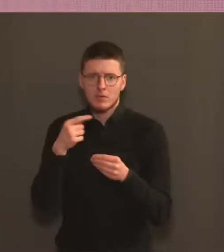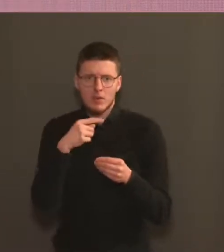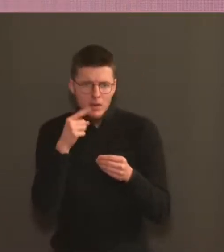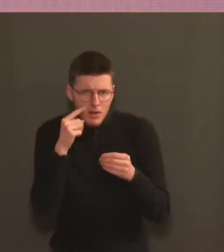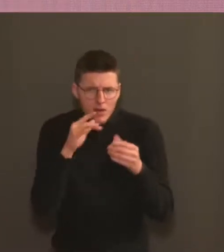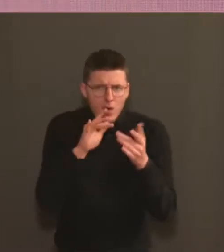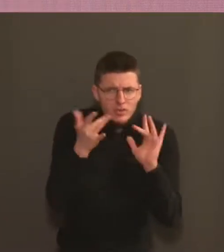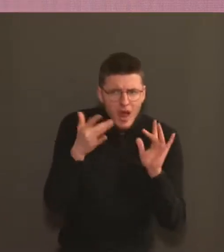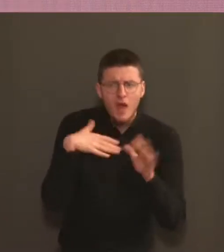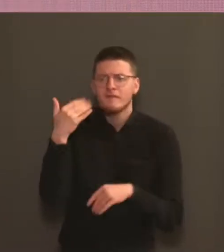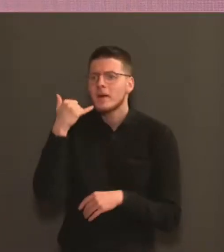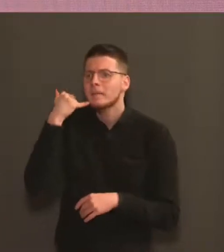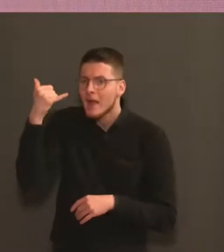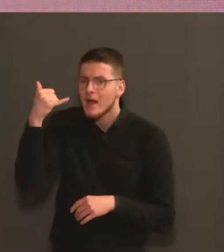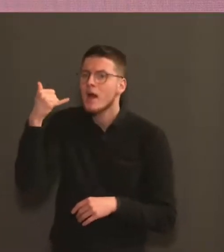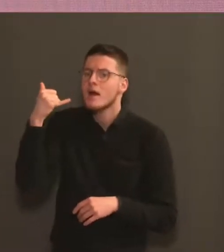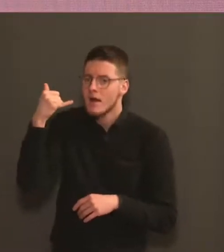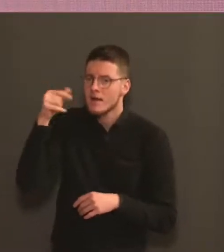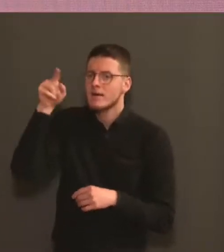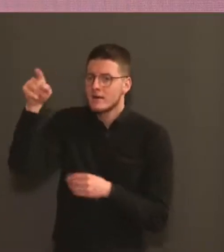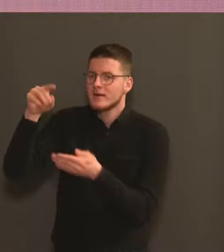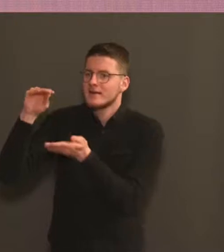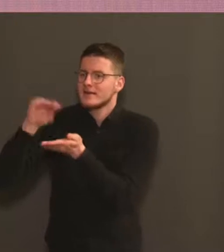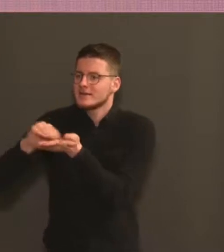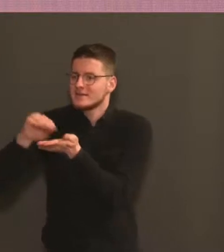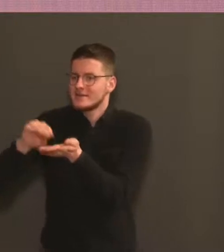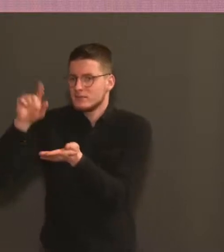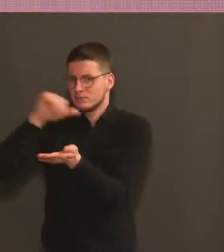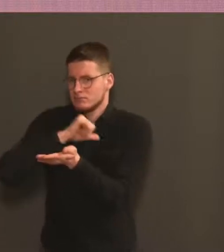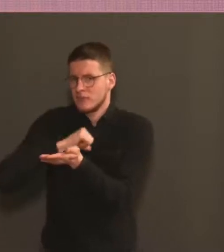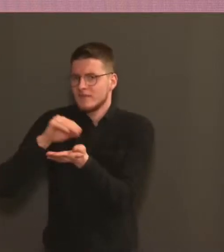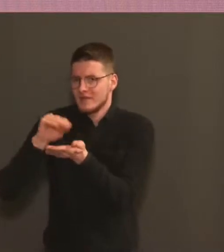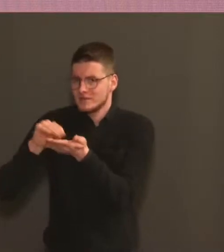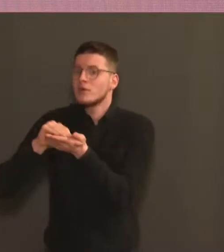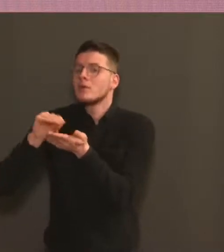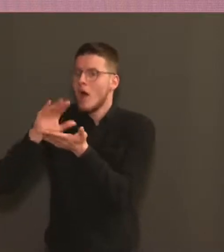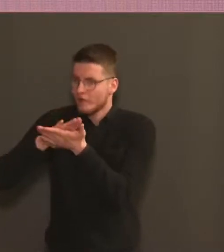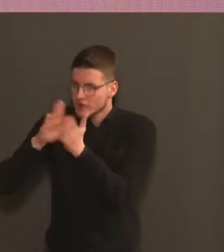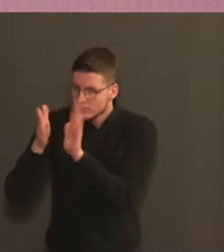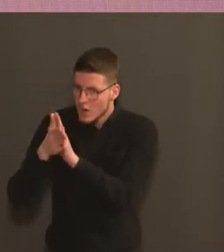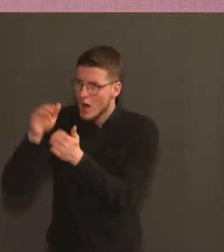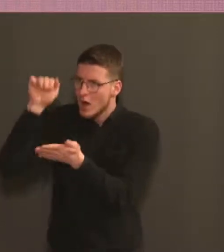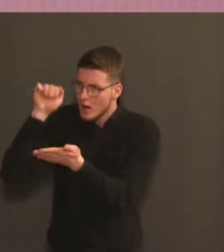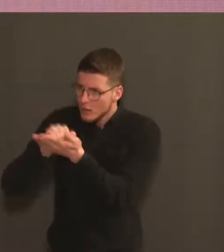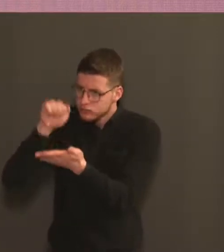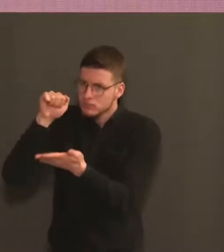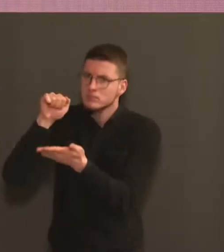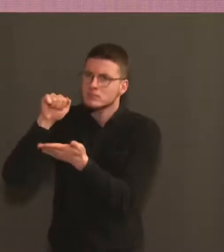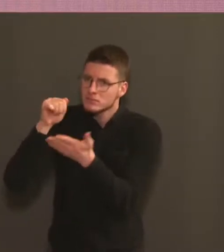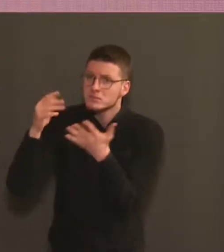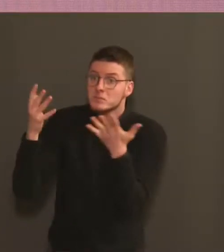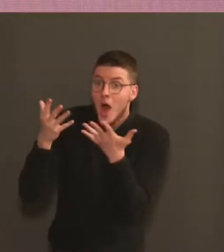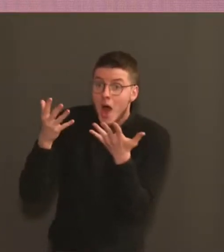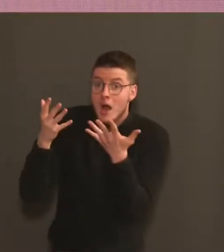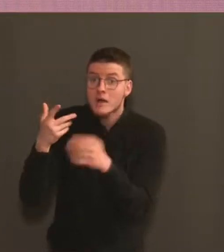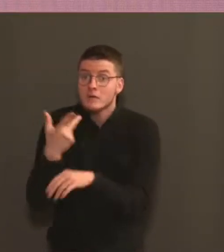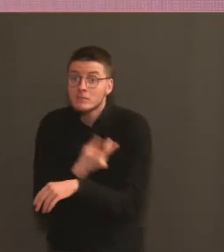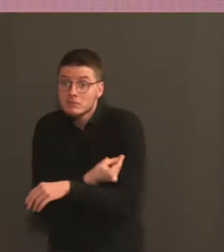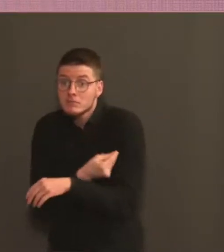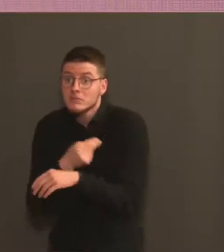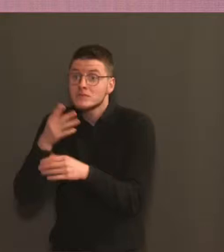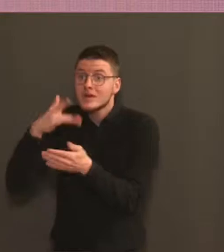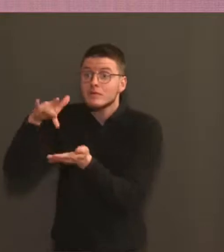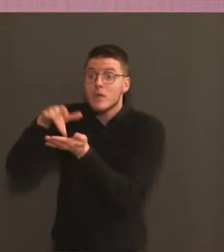telefonisch moeten registreren om de afspraak bij een vaccinatiecentrum te maken of